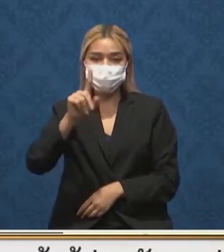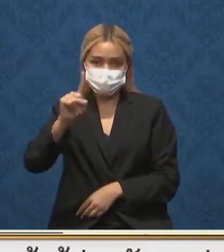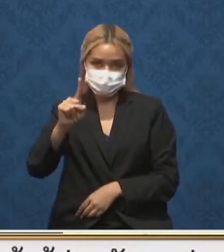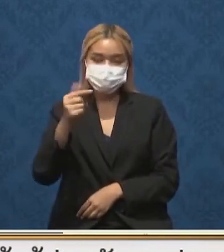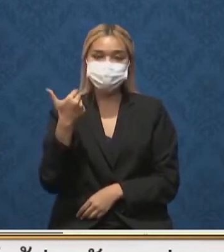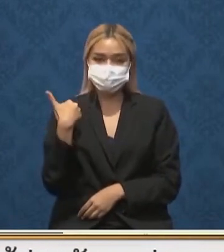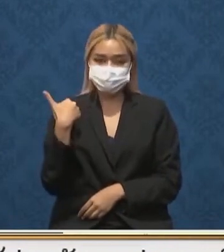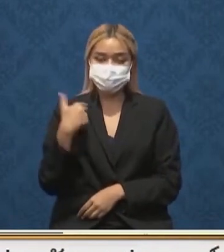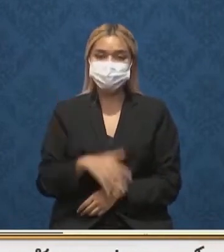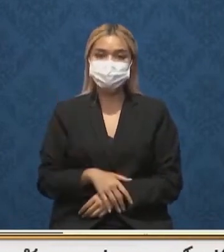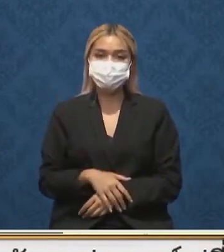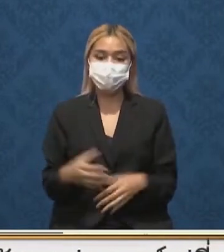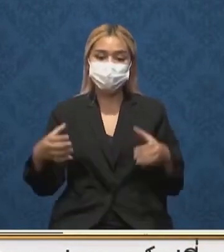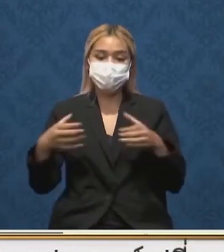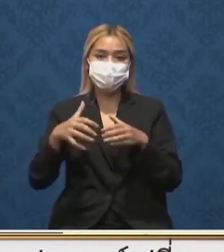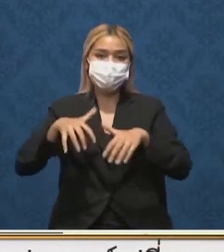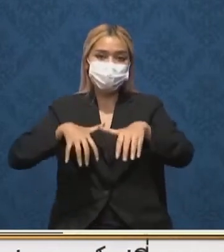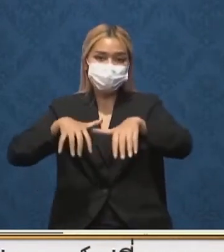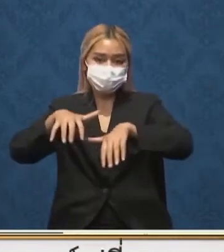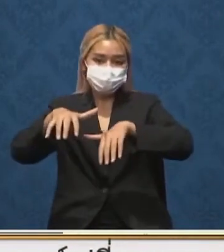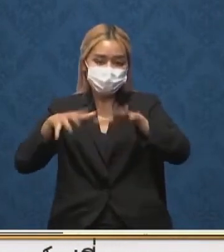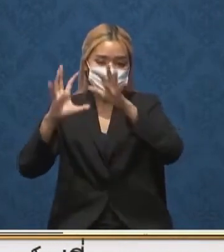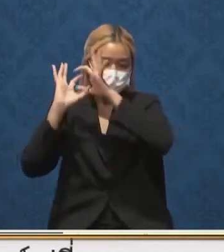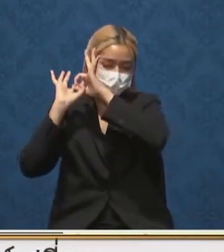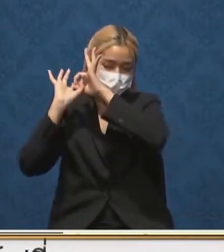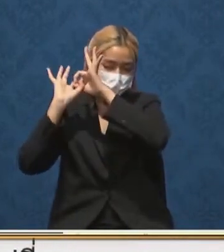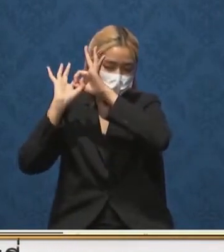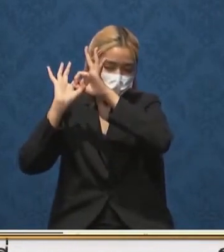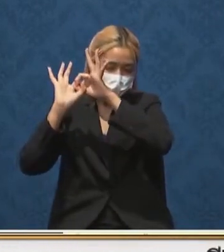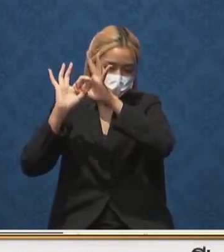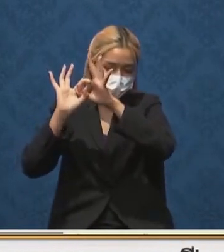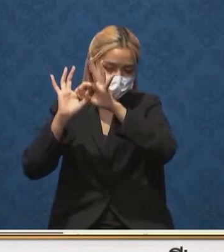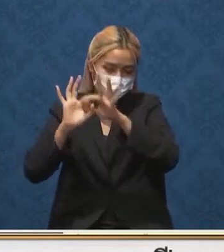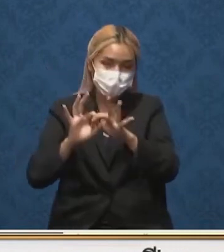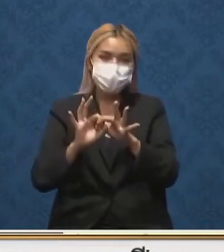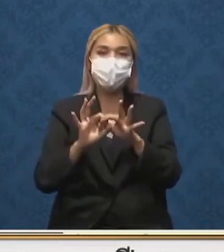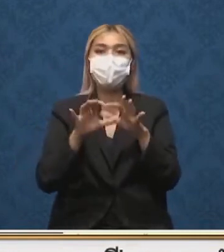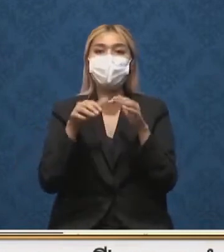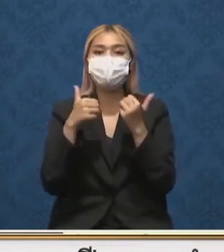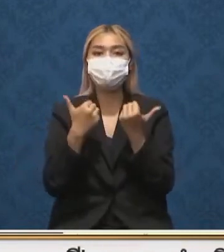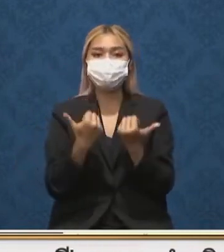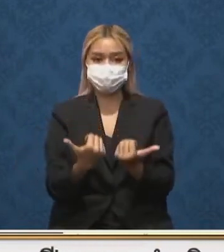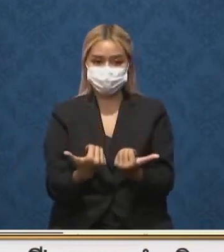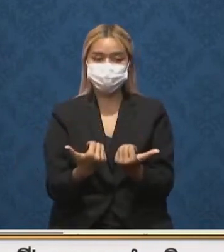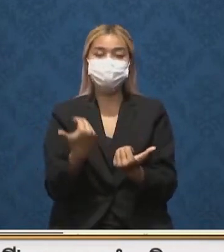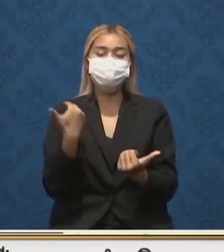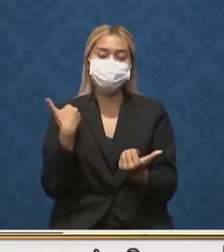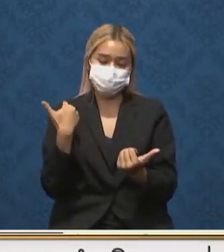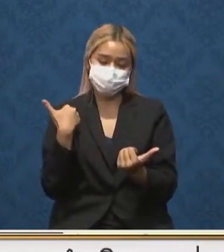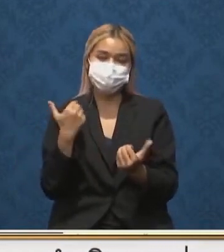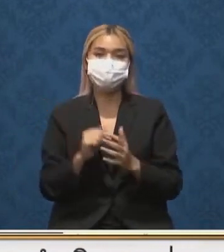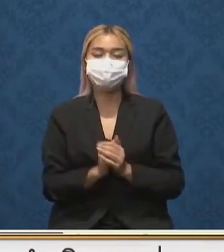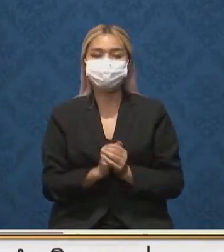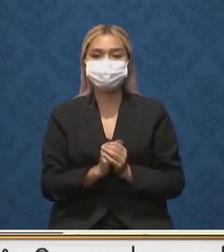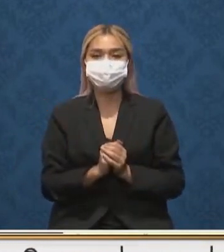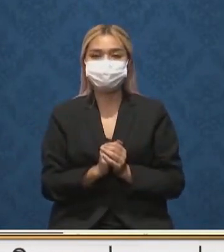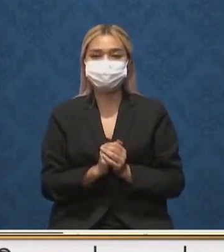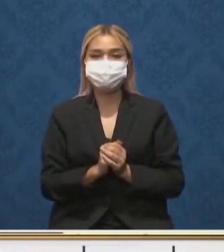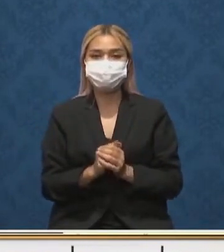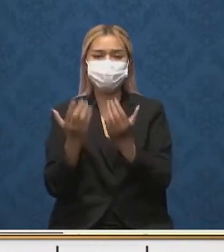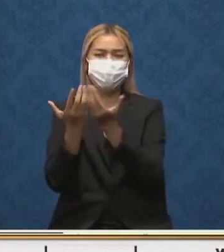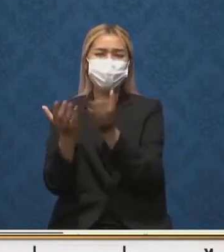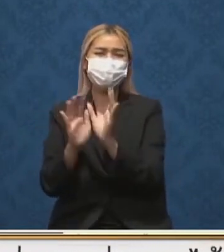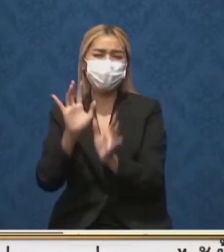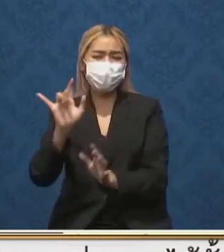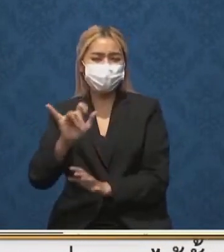มีราษฎรที่สืบเชื้อสายกันต่อมาตั้งแต่ปี 2459ที่ผมเรียนตั้งแต่ต้นเนี้ยนะครับซึ่งเป็นญาติกันทั้งนั้นใน